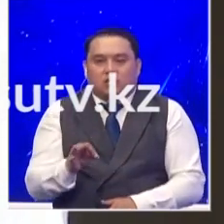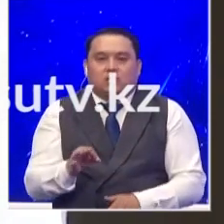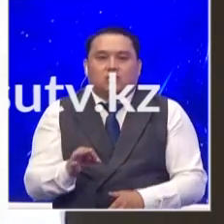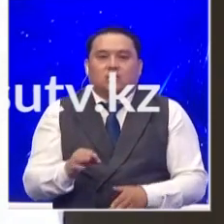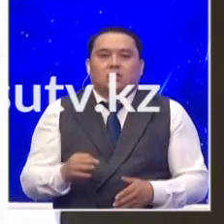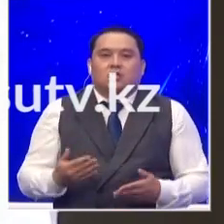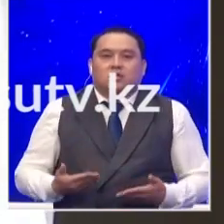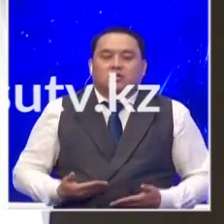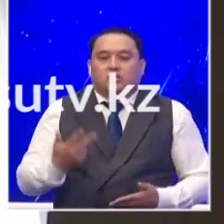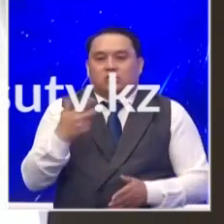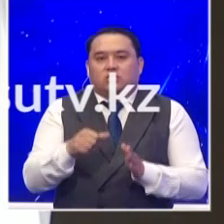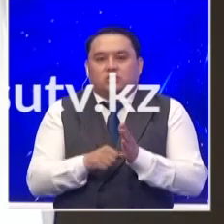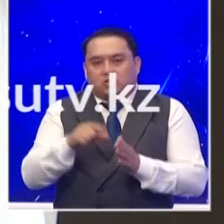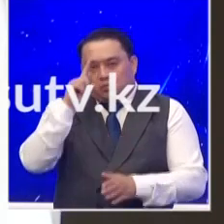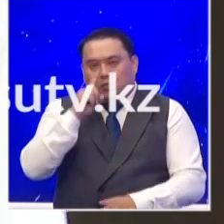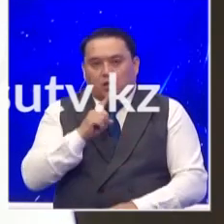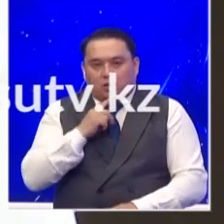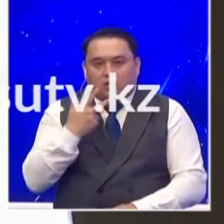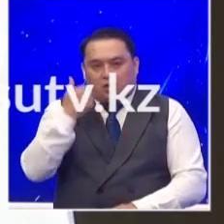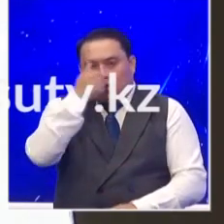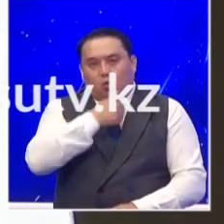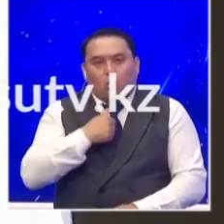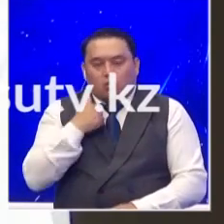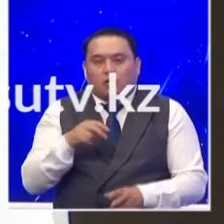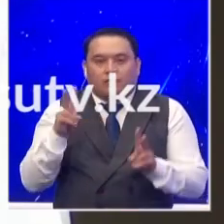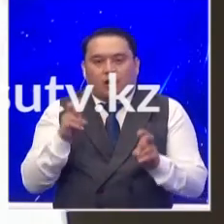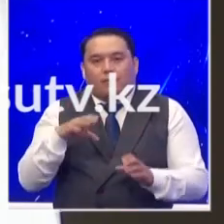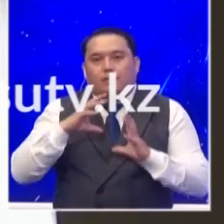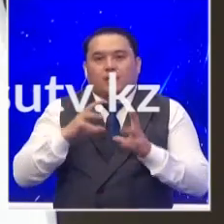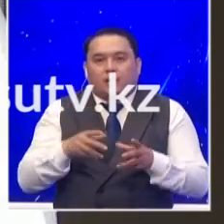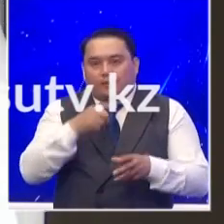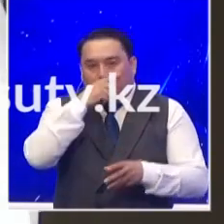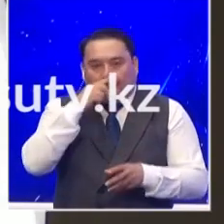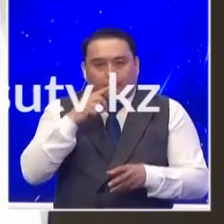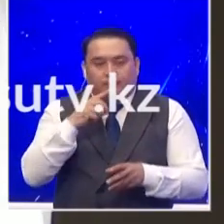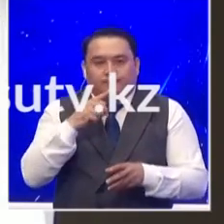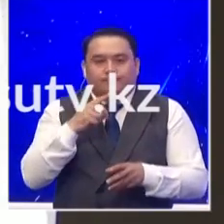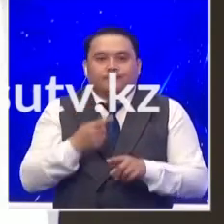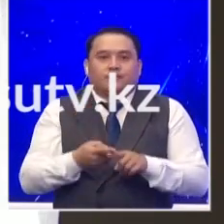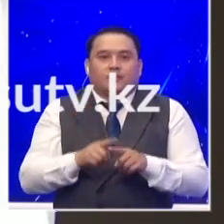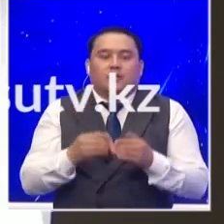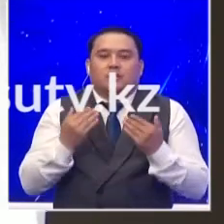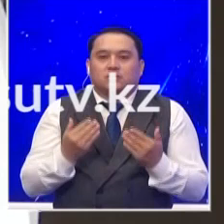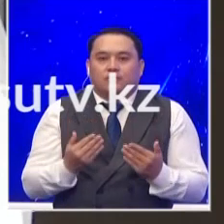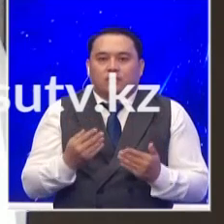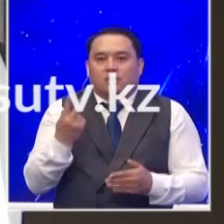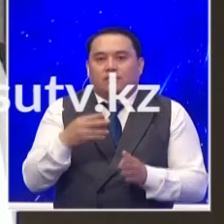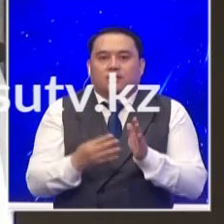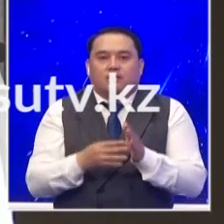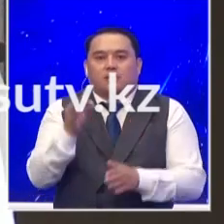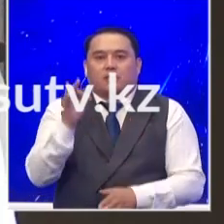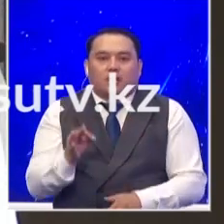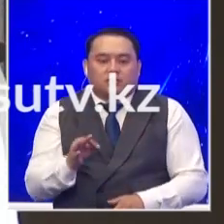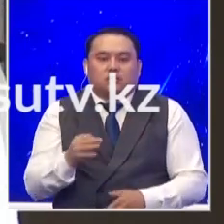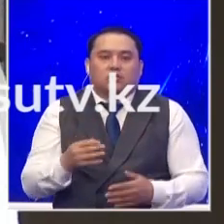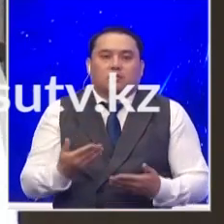36 месяцев, это 3 года. Это укладывается в рамки мировых данных. А на сегодняшний день 29%